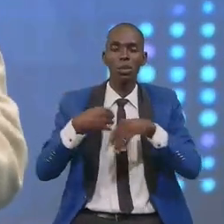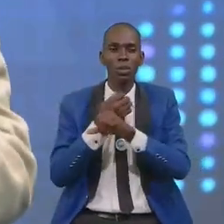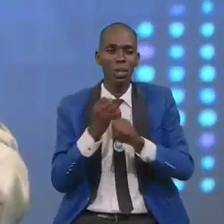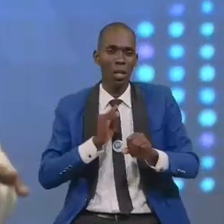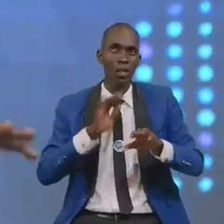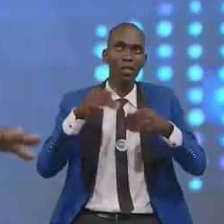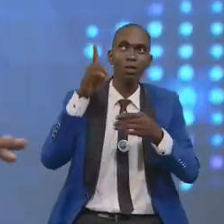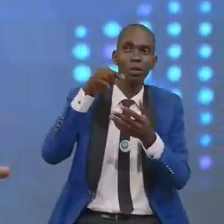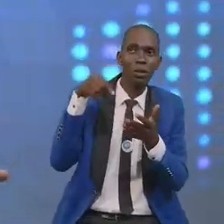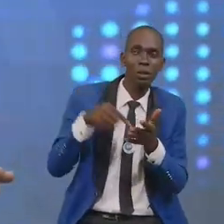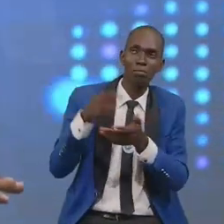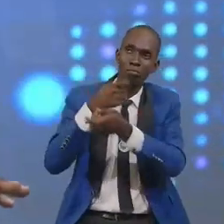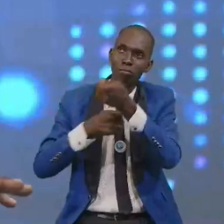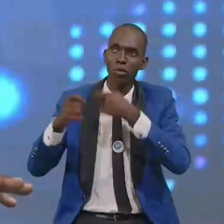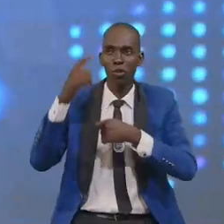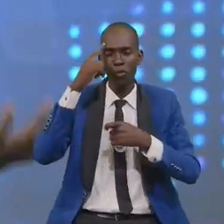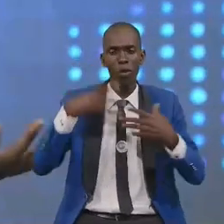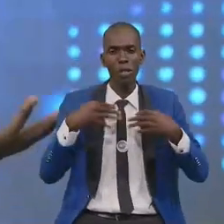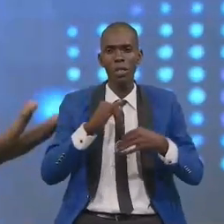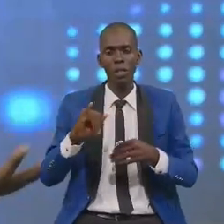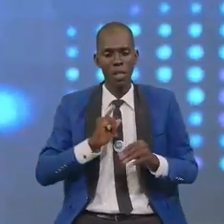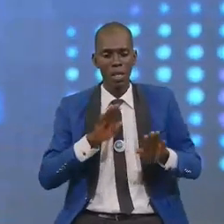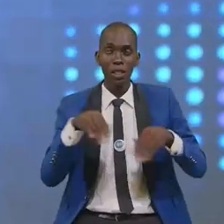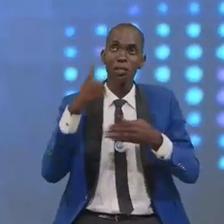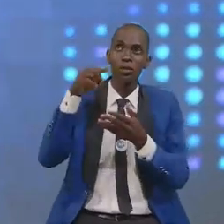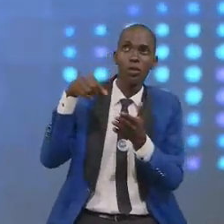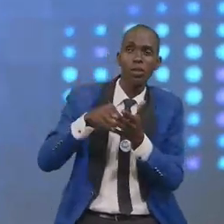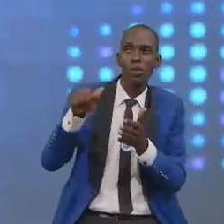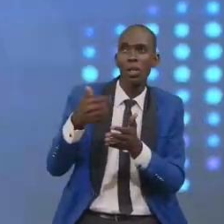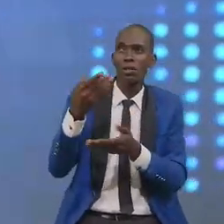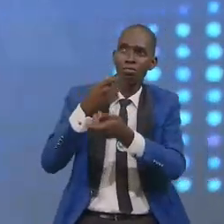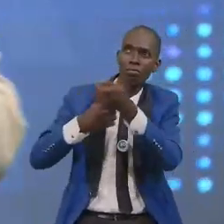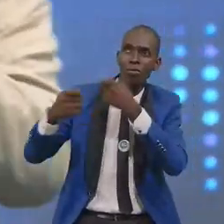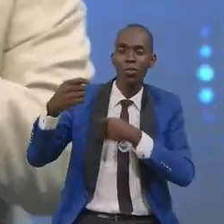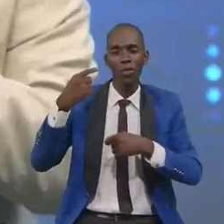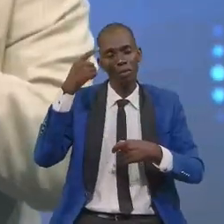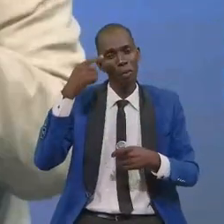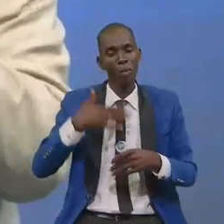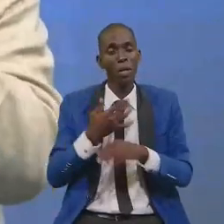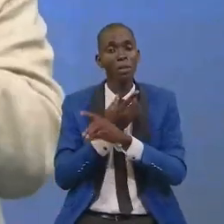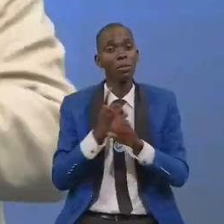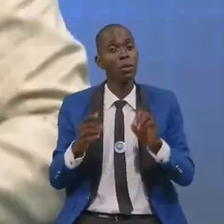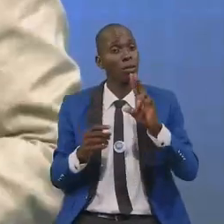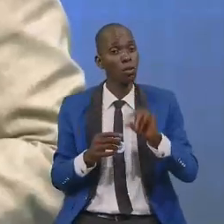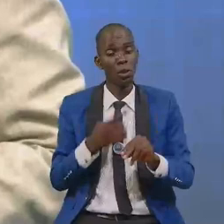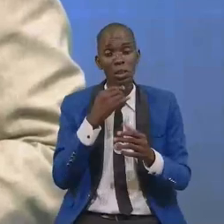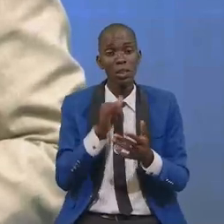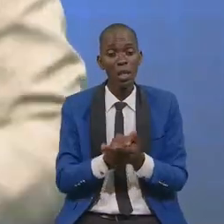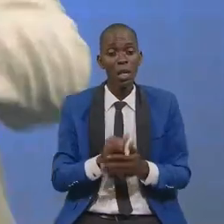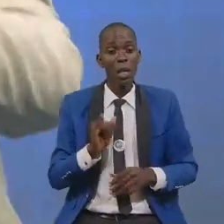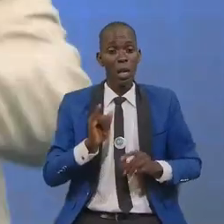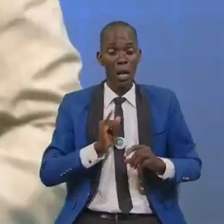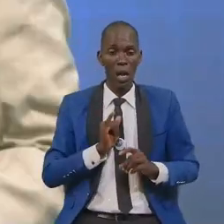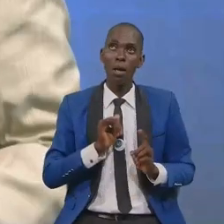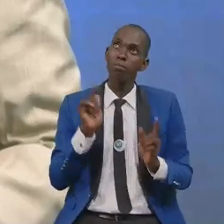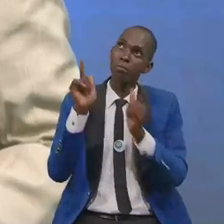la guérison ou bien te donner ceci ou et tu vas me donner la délivrance ID je viens pour la miséricorde